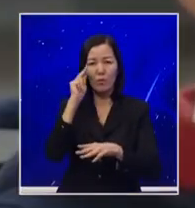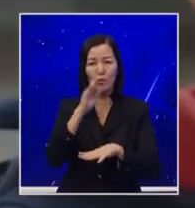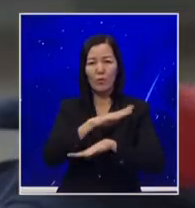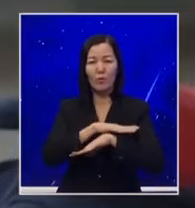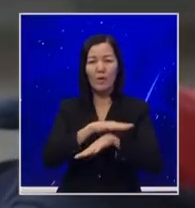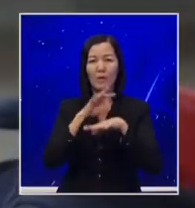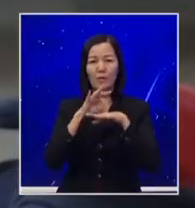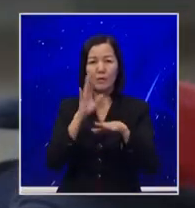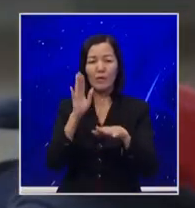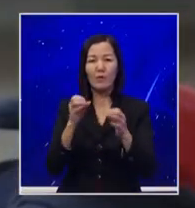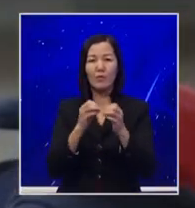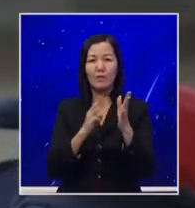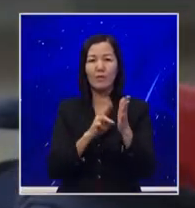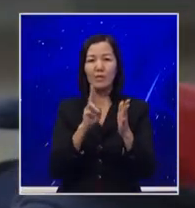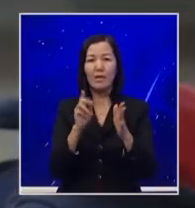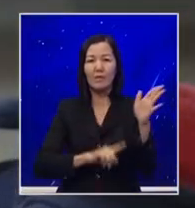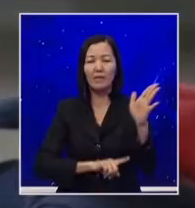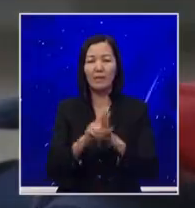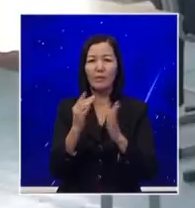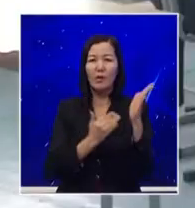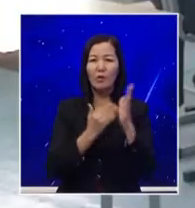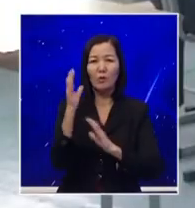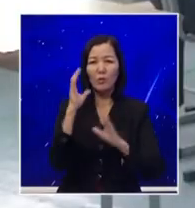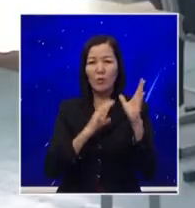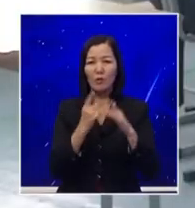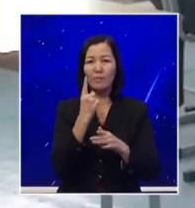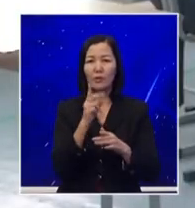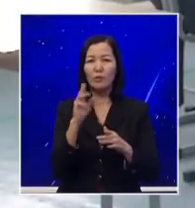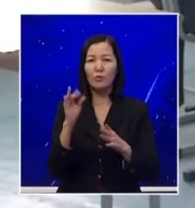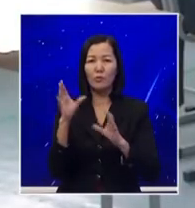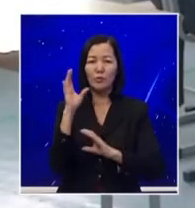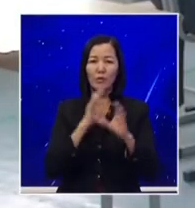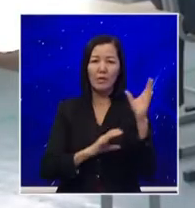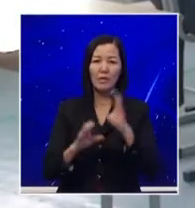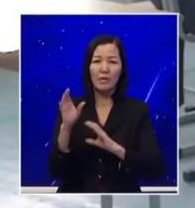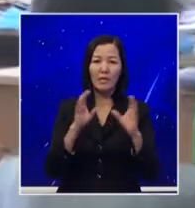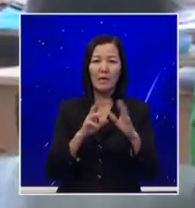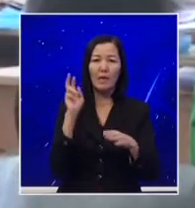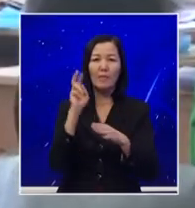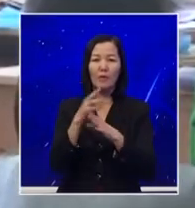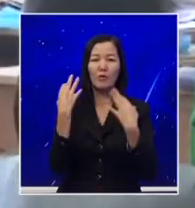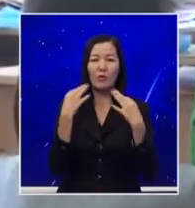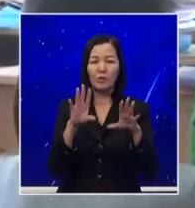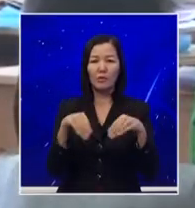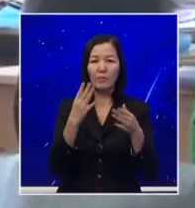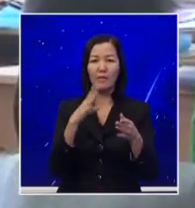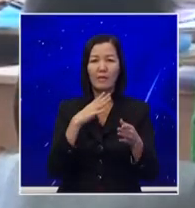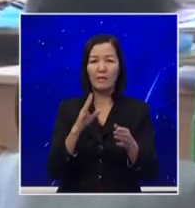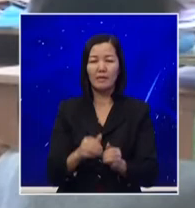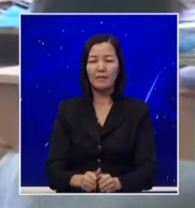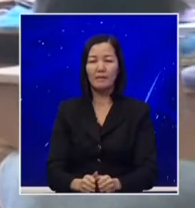алады. Ал 18-ші қаңтардан бастап жоғары оқу орындарының 1-ші курс студенттеріне университетке баруға рұқсат беріледі.